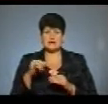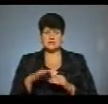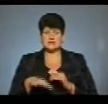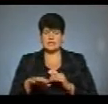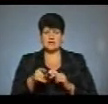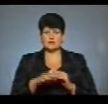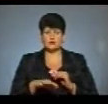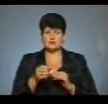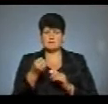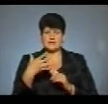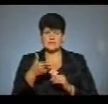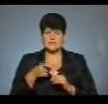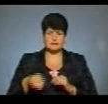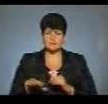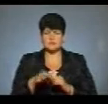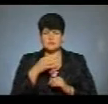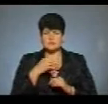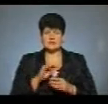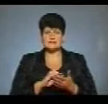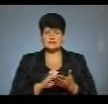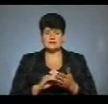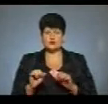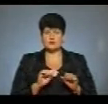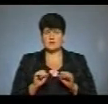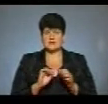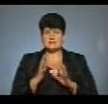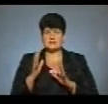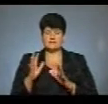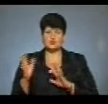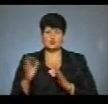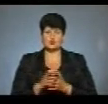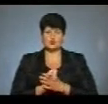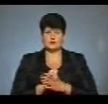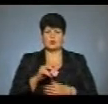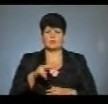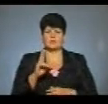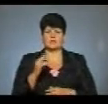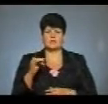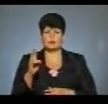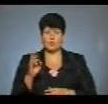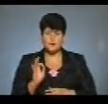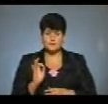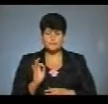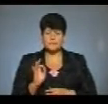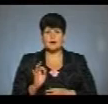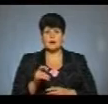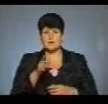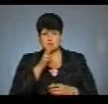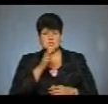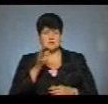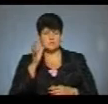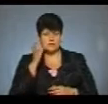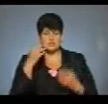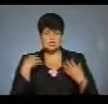площа понад 15 гектарів, повідомила секретар правління садівничого товариства «Ювілейний» Любов Кійко. Під час слухань начальник управління